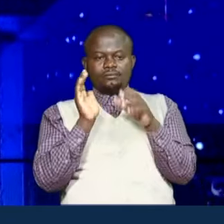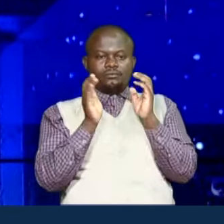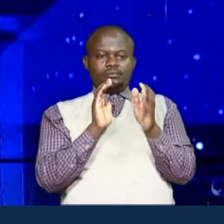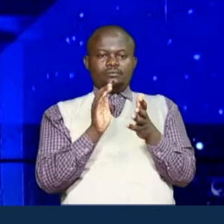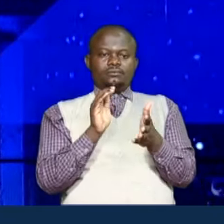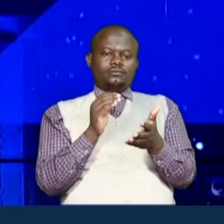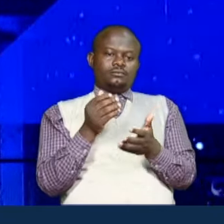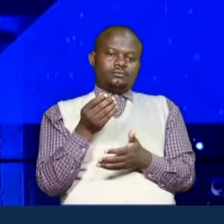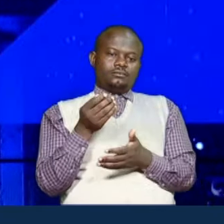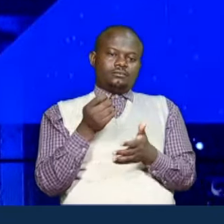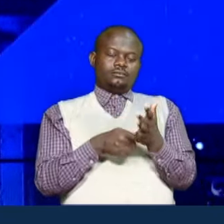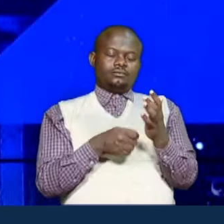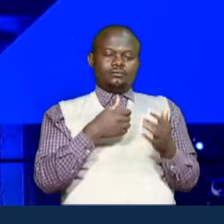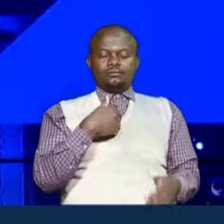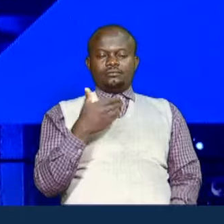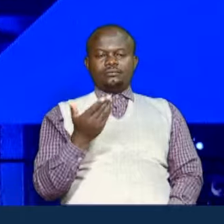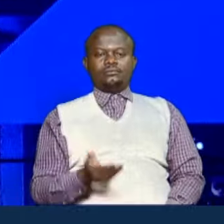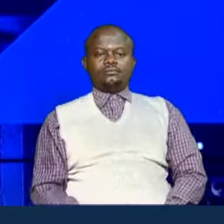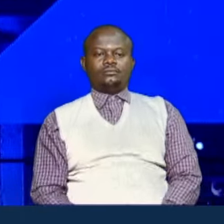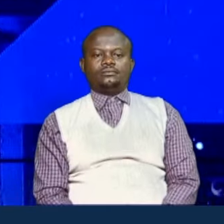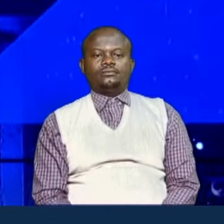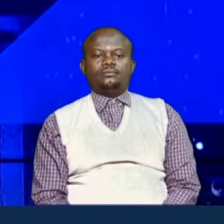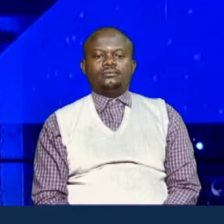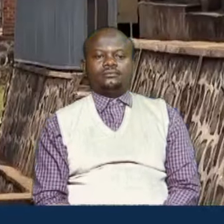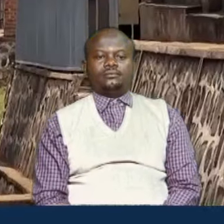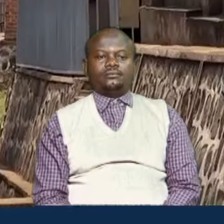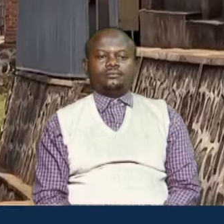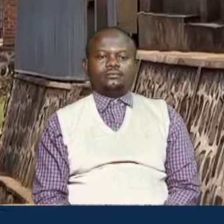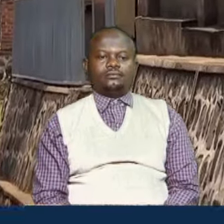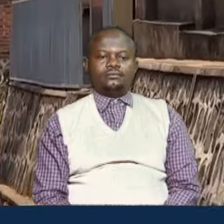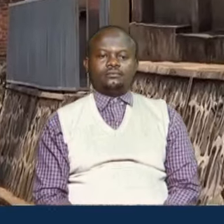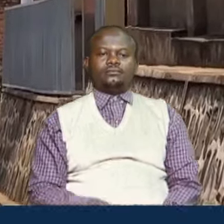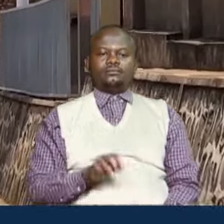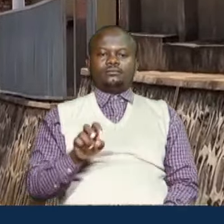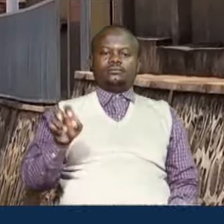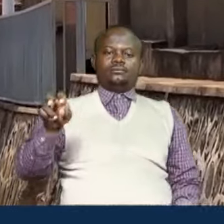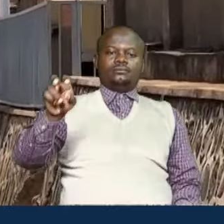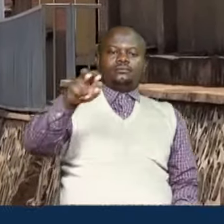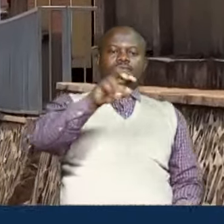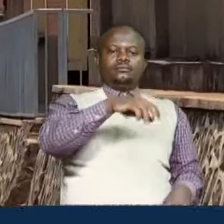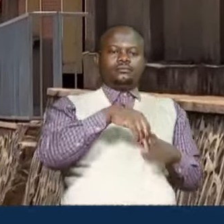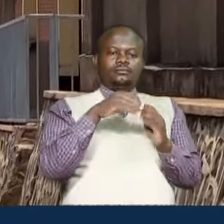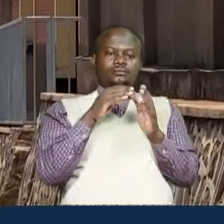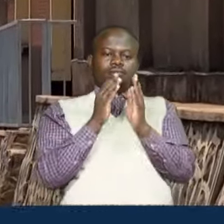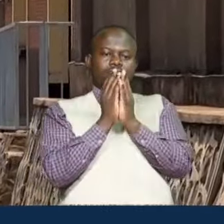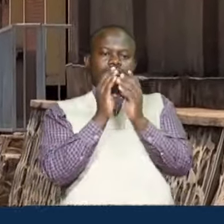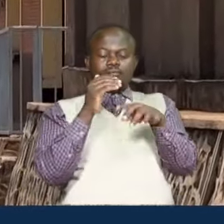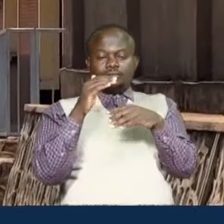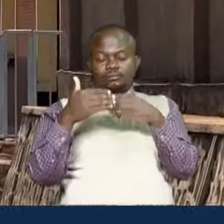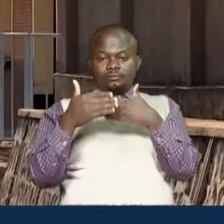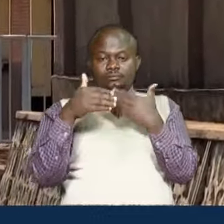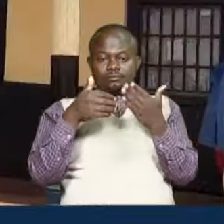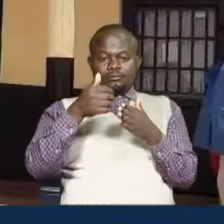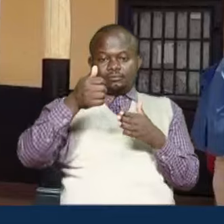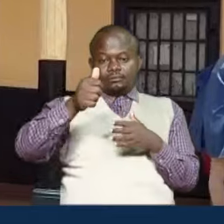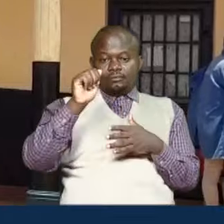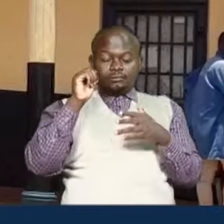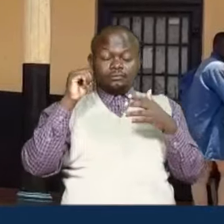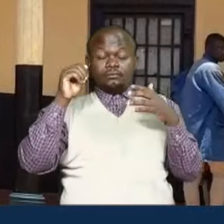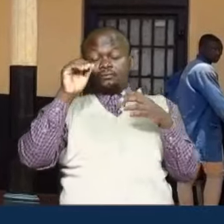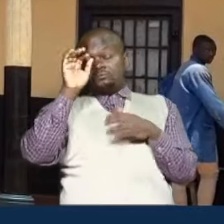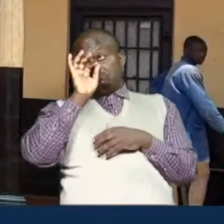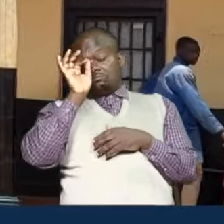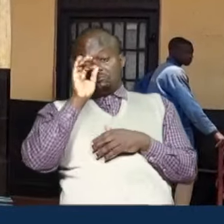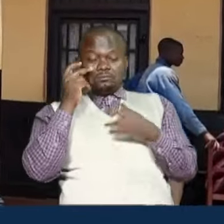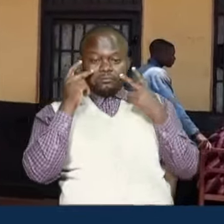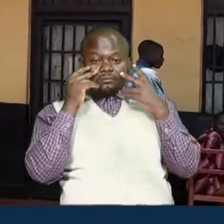Reka tubibaze Pascal Nshimiyimana. Iyo ugenda mu duce dutandukanye tw'uyu mujyi wa Rusizi ndetse no mu nkengero zawo, utungurwa no kubona